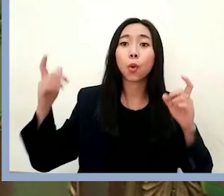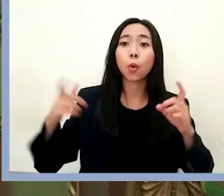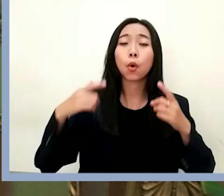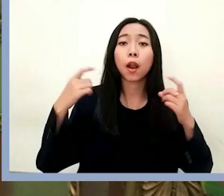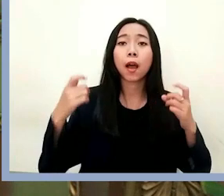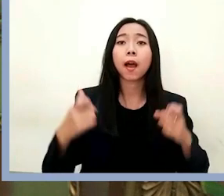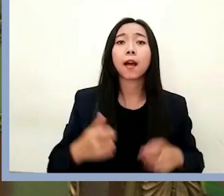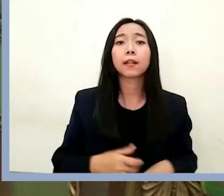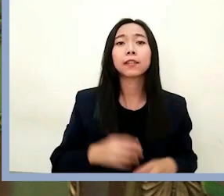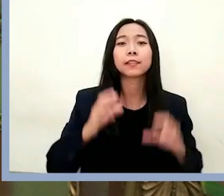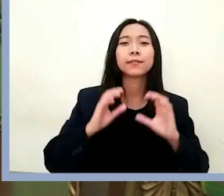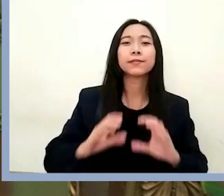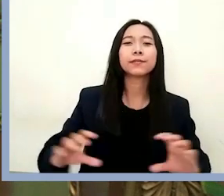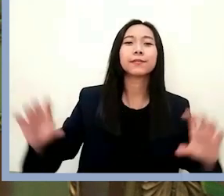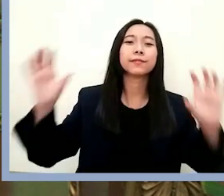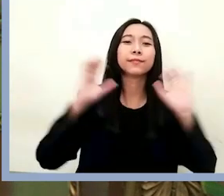bersuaraku